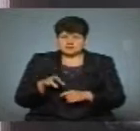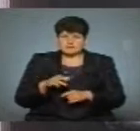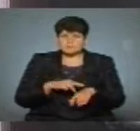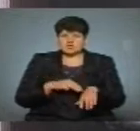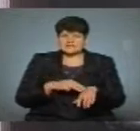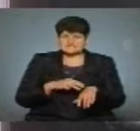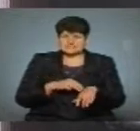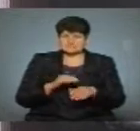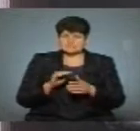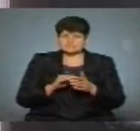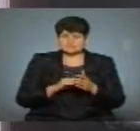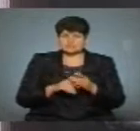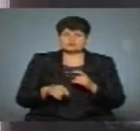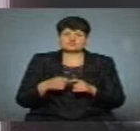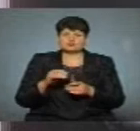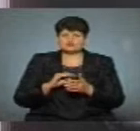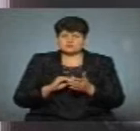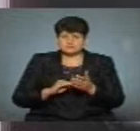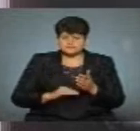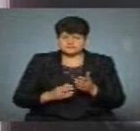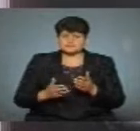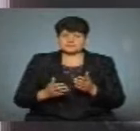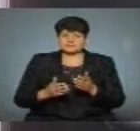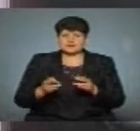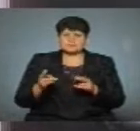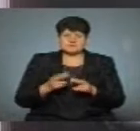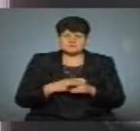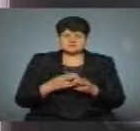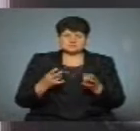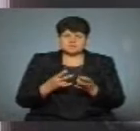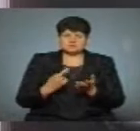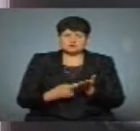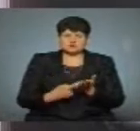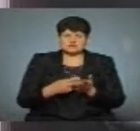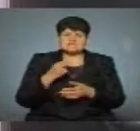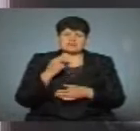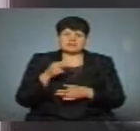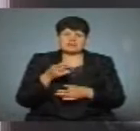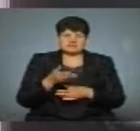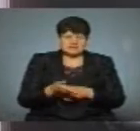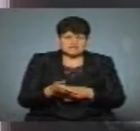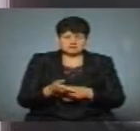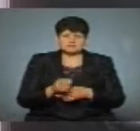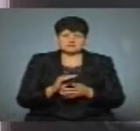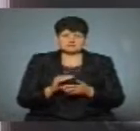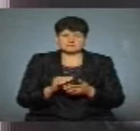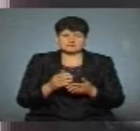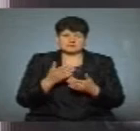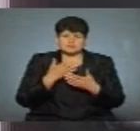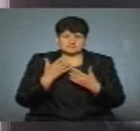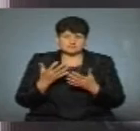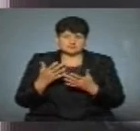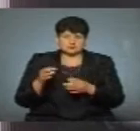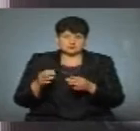поліцейськими складено з порушенням вимог закону, без належних доказів його вини, що не з'ясовано судом першої